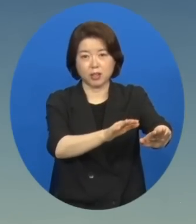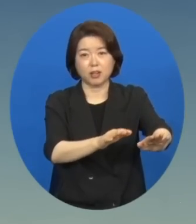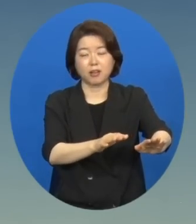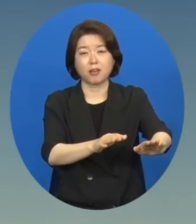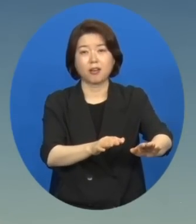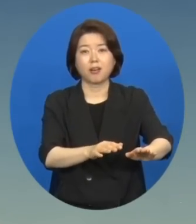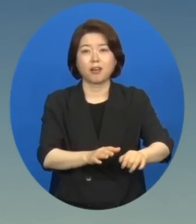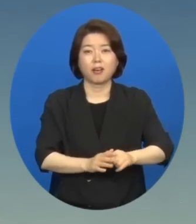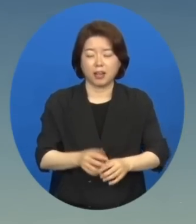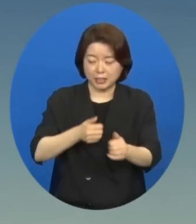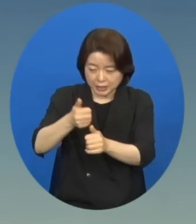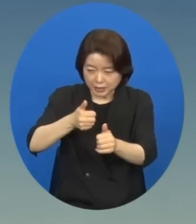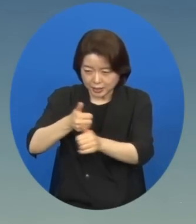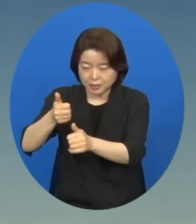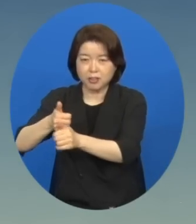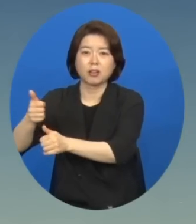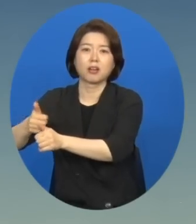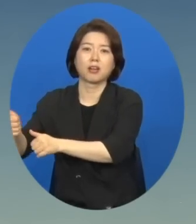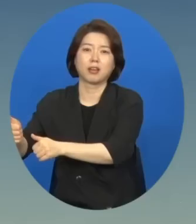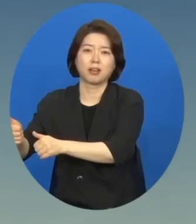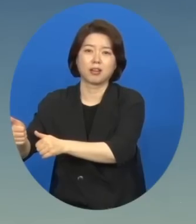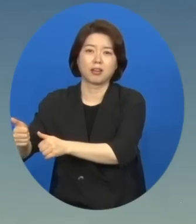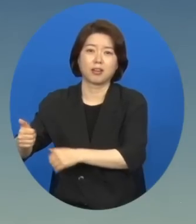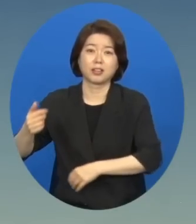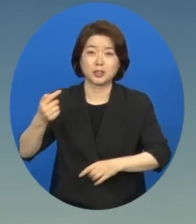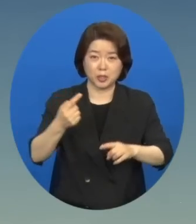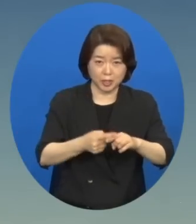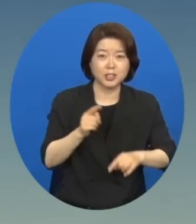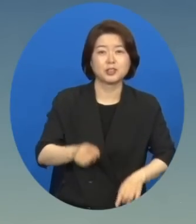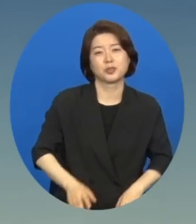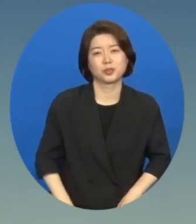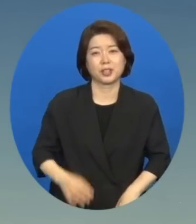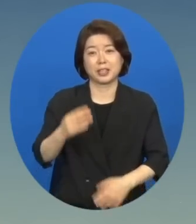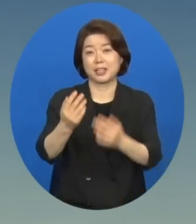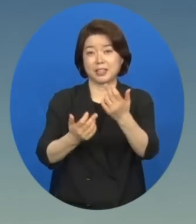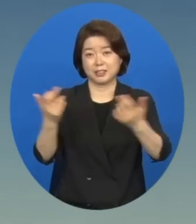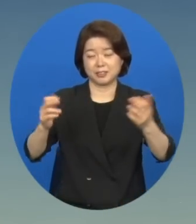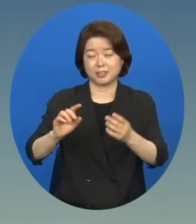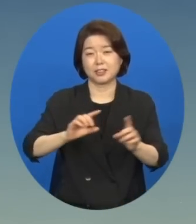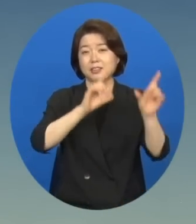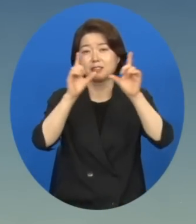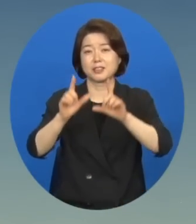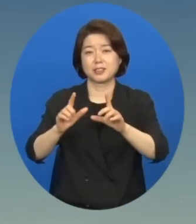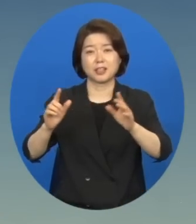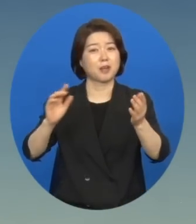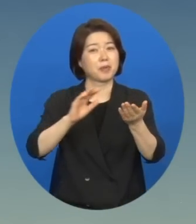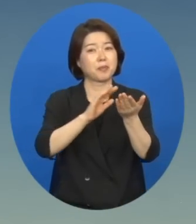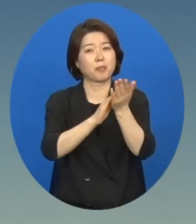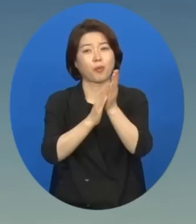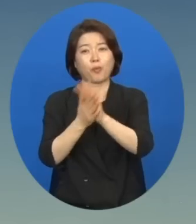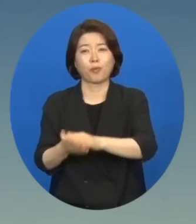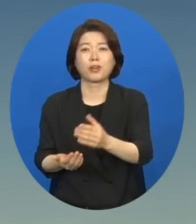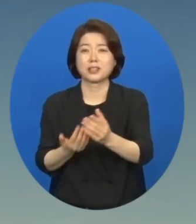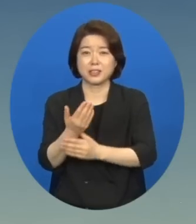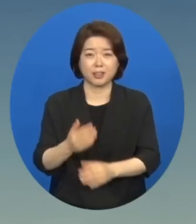이러면서 이기고 이기고 이기고. 그러다가 그 형제들의 삶의 변화가 일어나기 시작했어요.